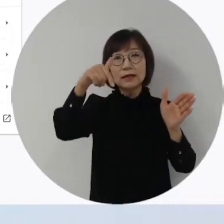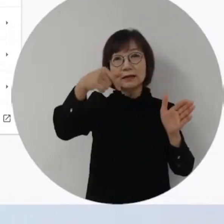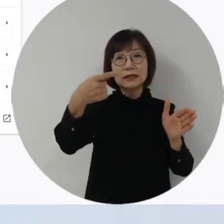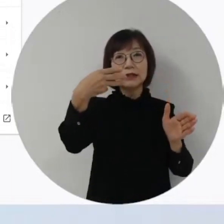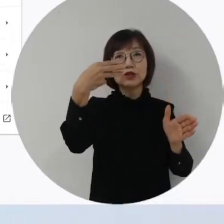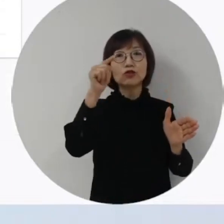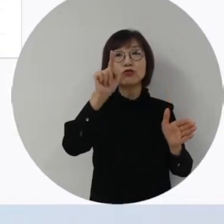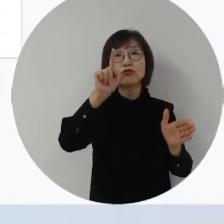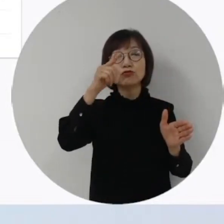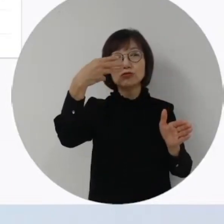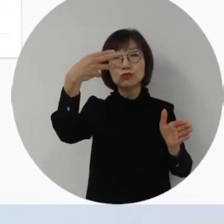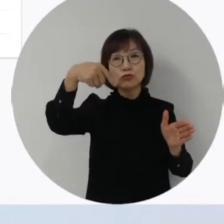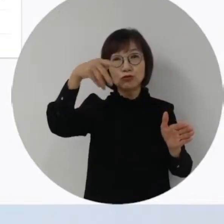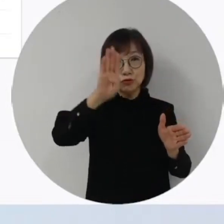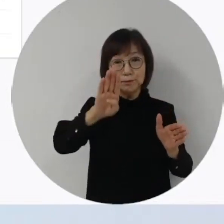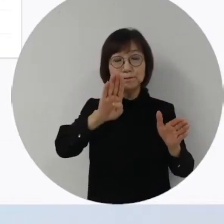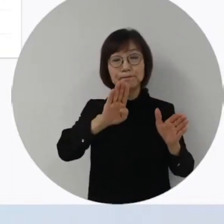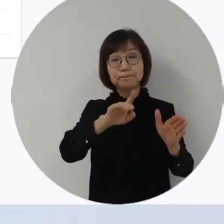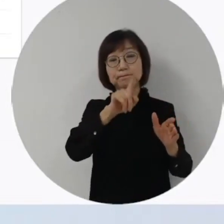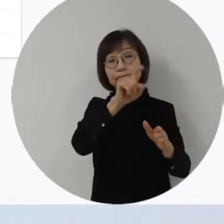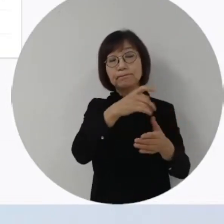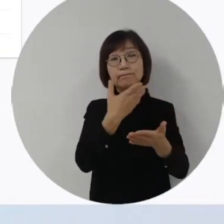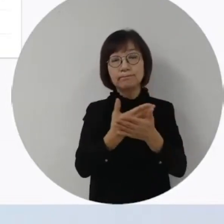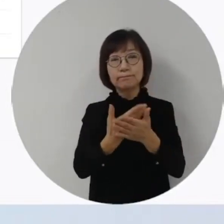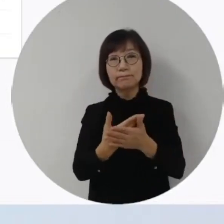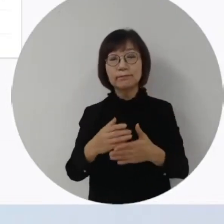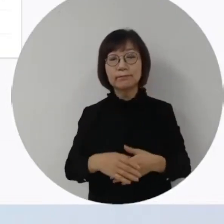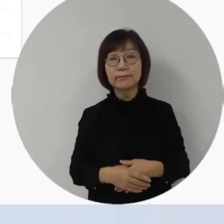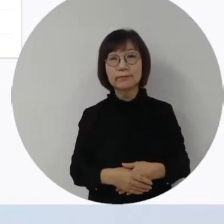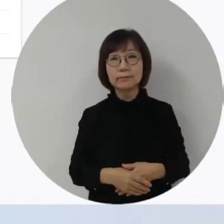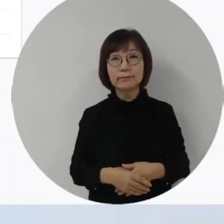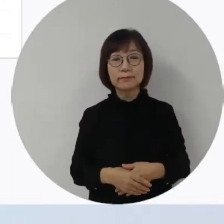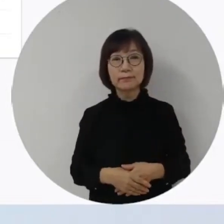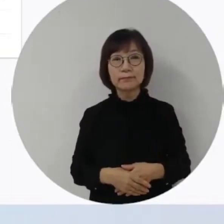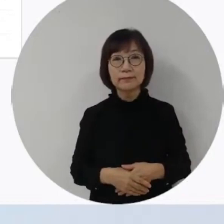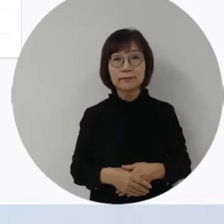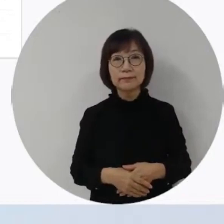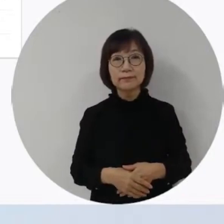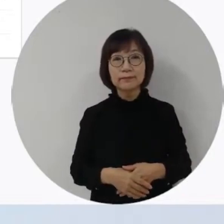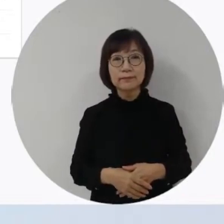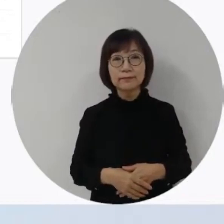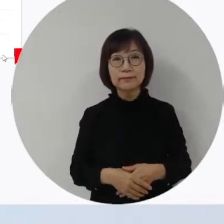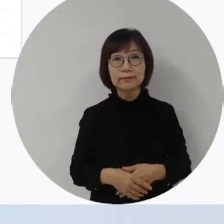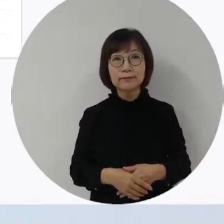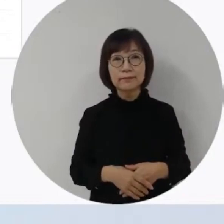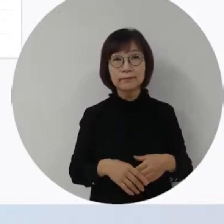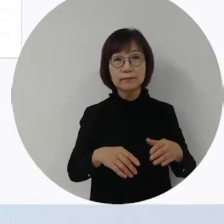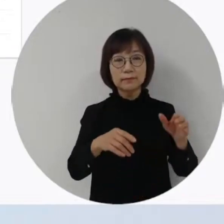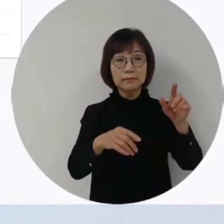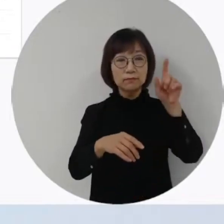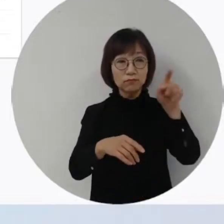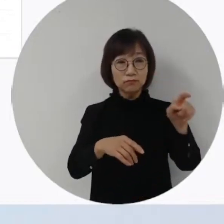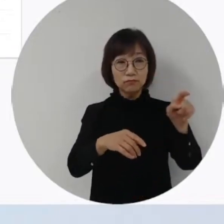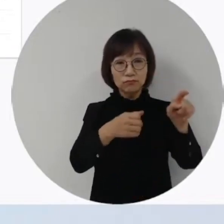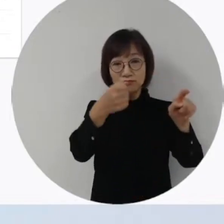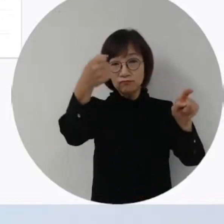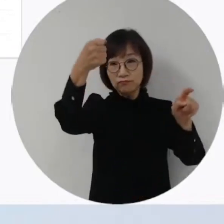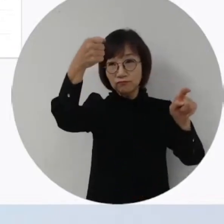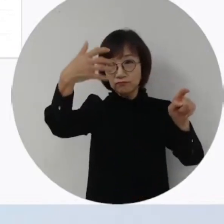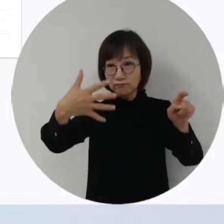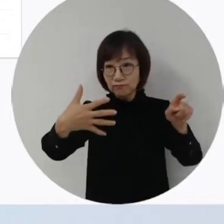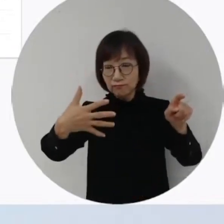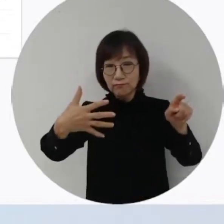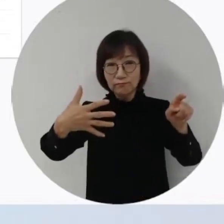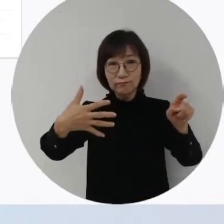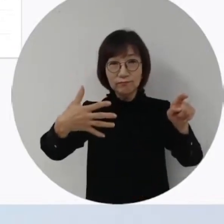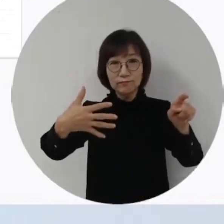오른쪽에 시작 그룹이 나와지고 여기 보시면 특정 페이지 또는 페이지 모음 열기 체크가 되어